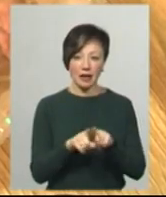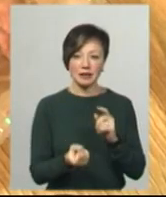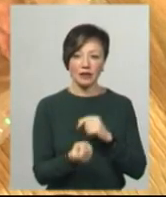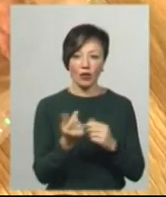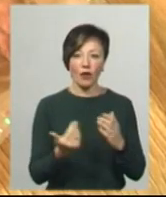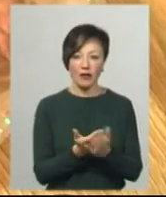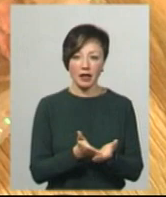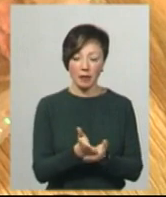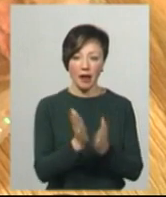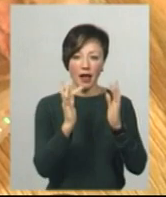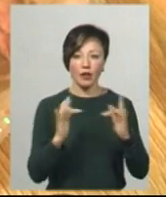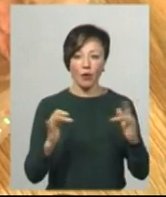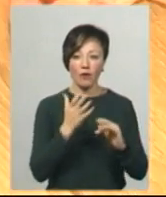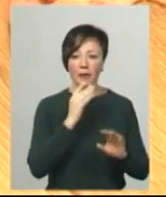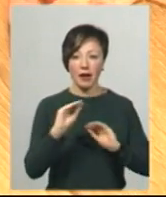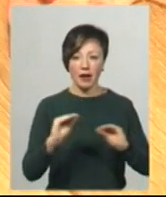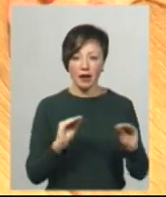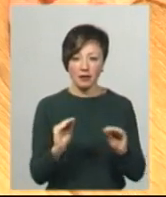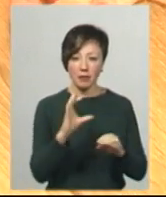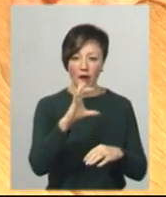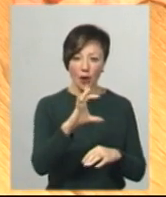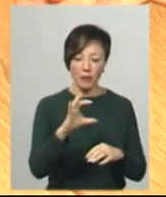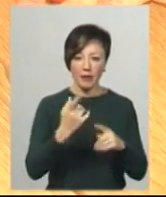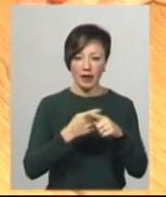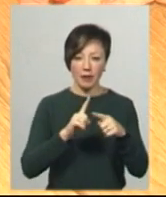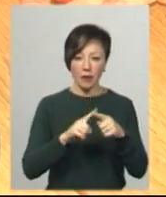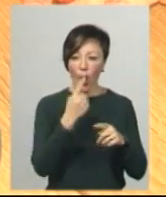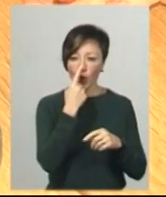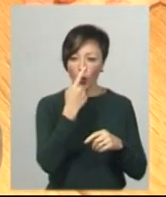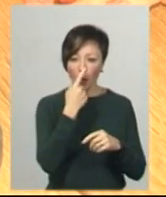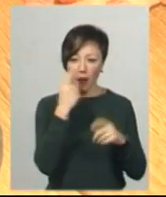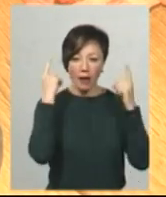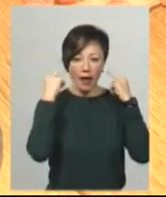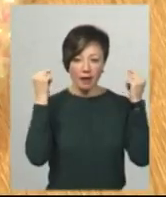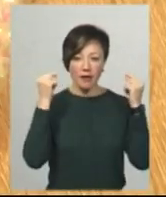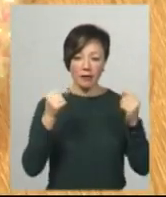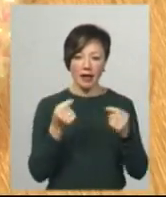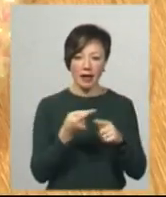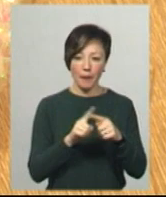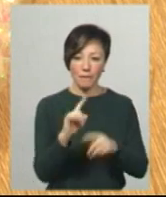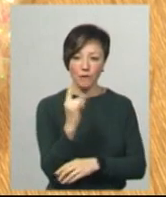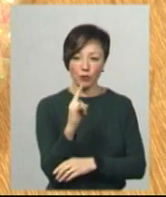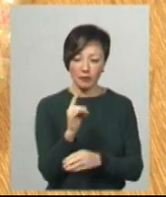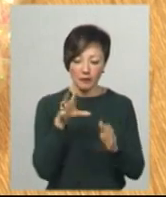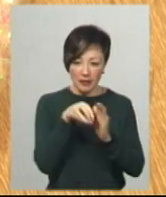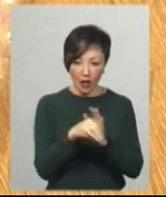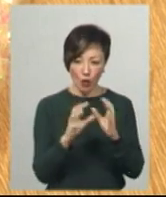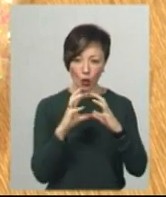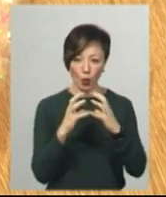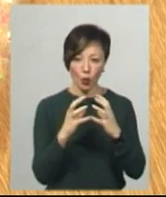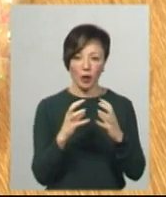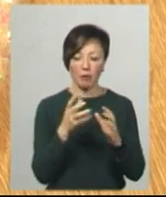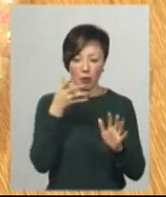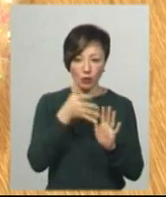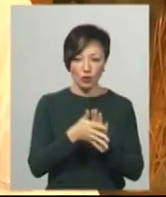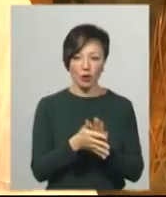'явився новий напрямок – ялинкові прикраси з мініатюрними гномами, ельфами, пупсами та янголятками всередині прозорої кулі, розповідає майстриня. Кожна з них